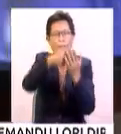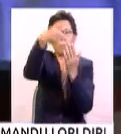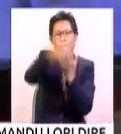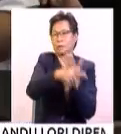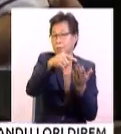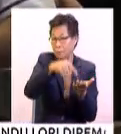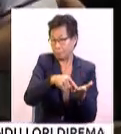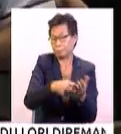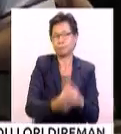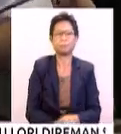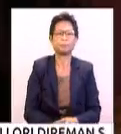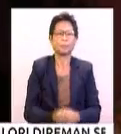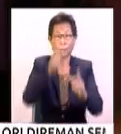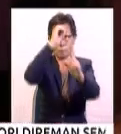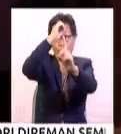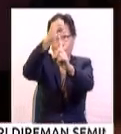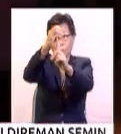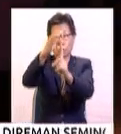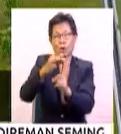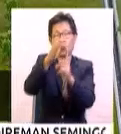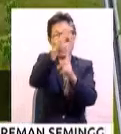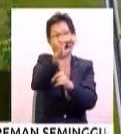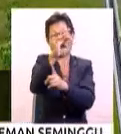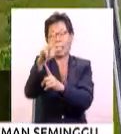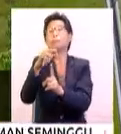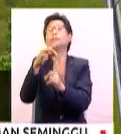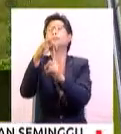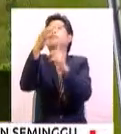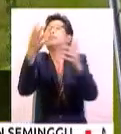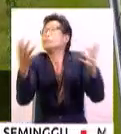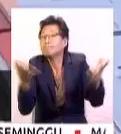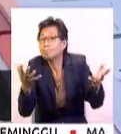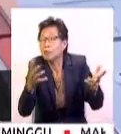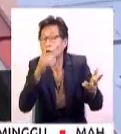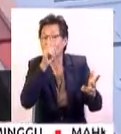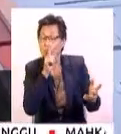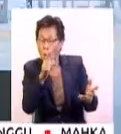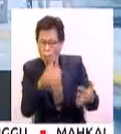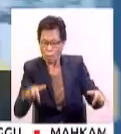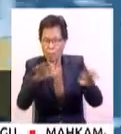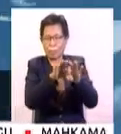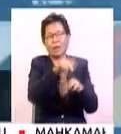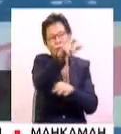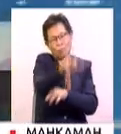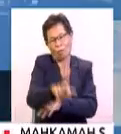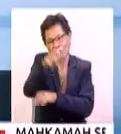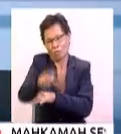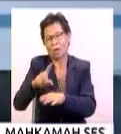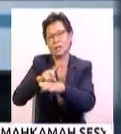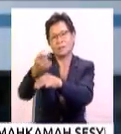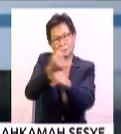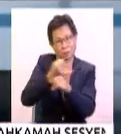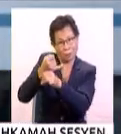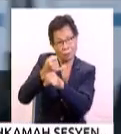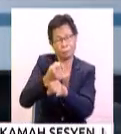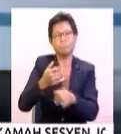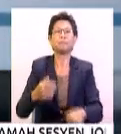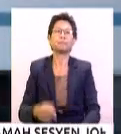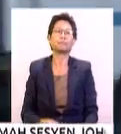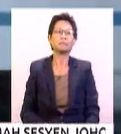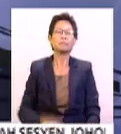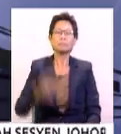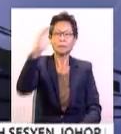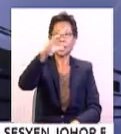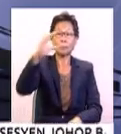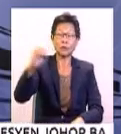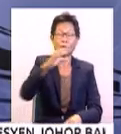ini. Antara misi utama MRL ialah memastikan kepentingan awam terbela. Sebab itu, sebagai sebuah syarikat